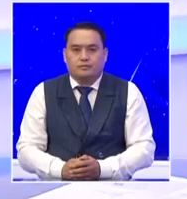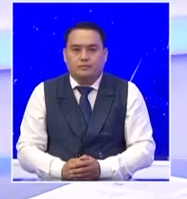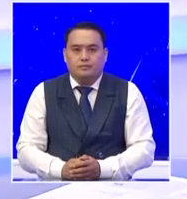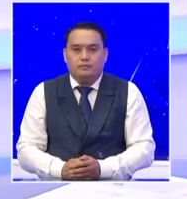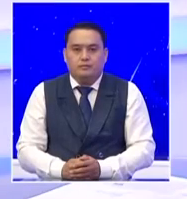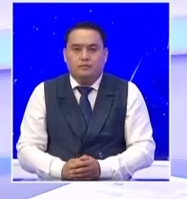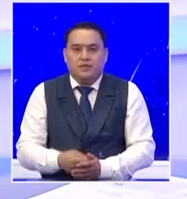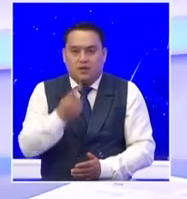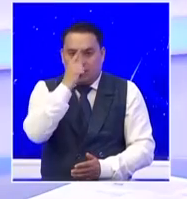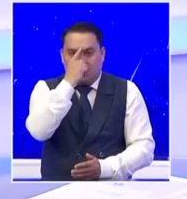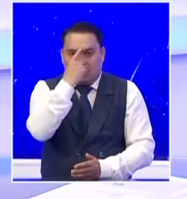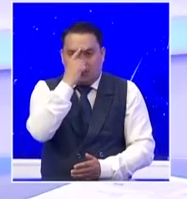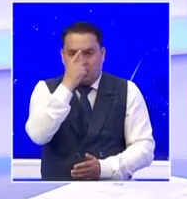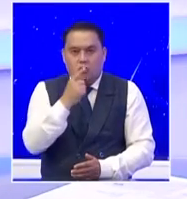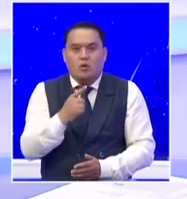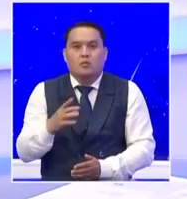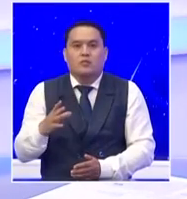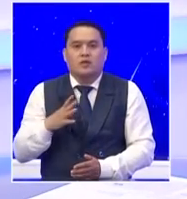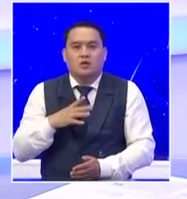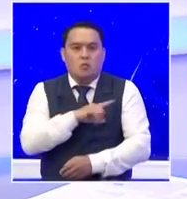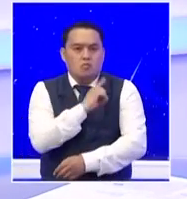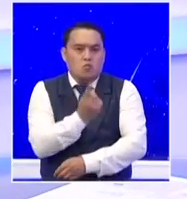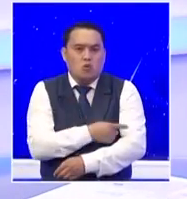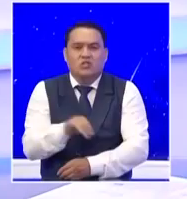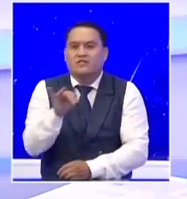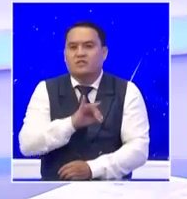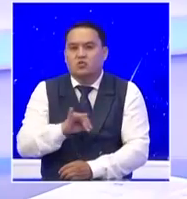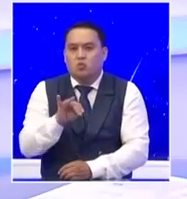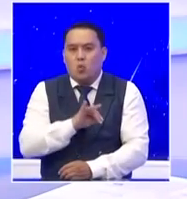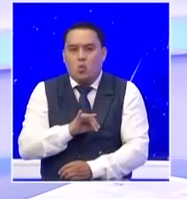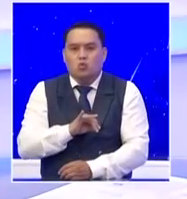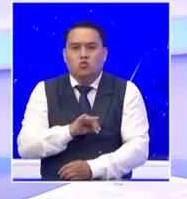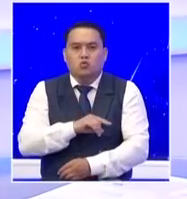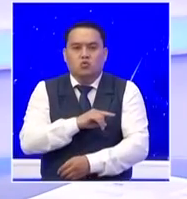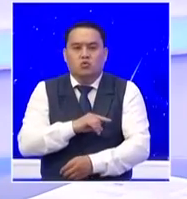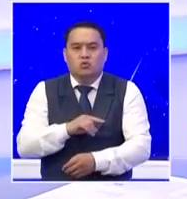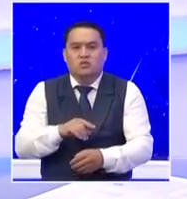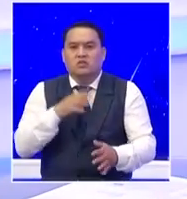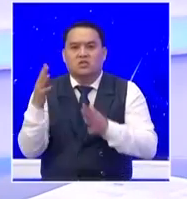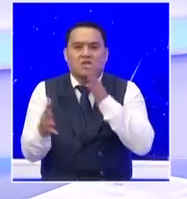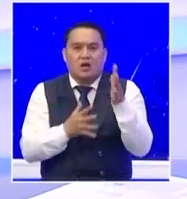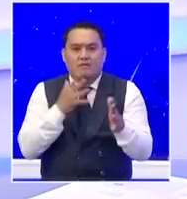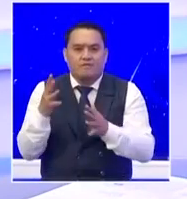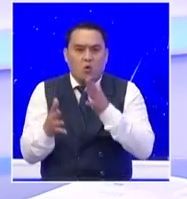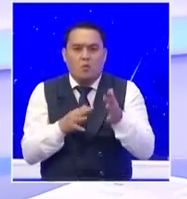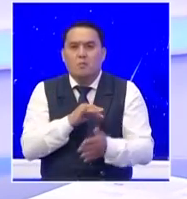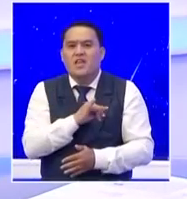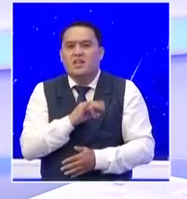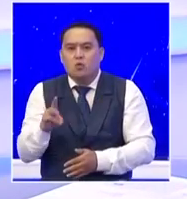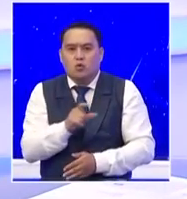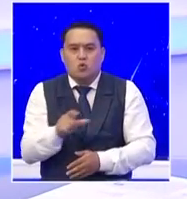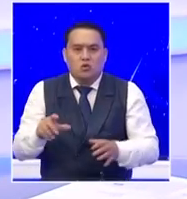На Индию и Бангладеш обрушился самый мощный в истории этих стран суперциклон Амфан. Миллионы